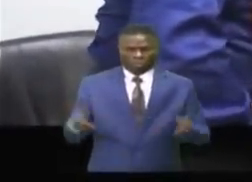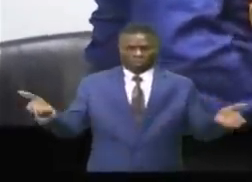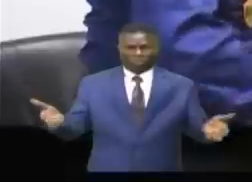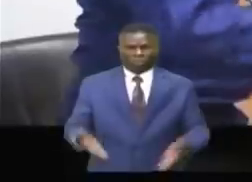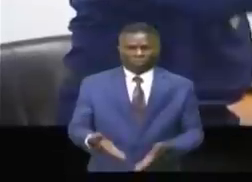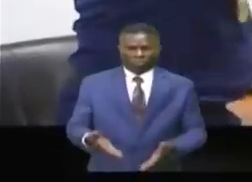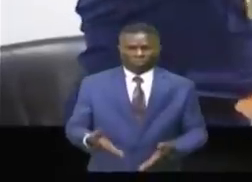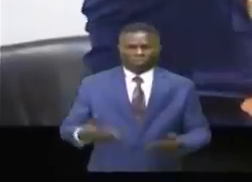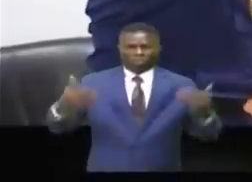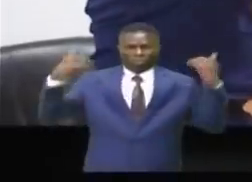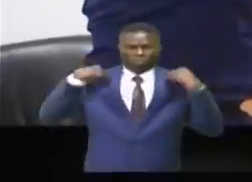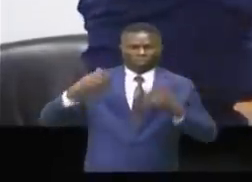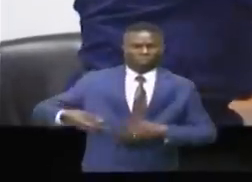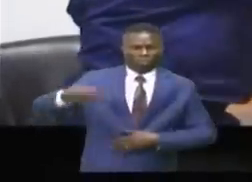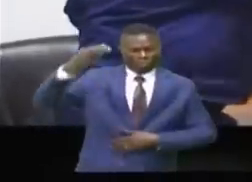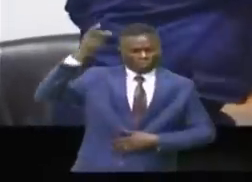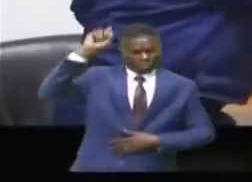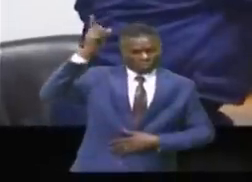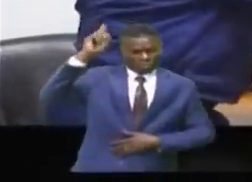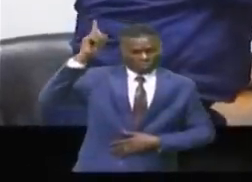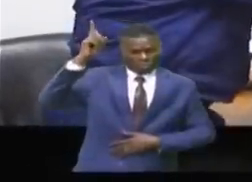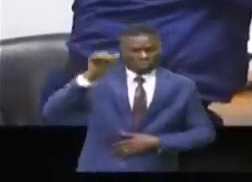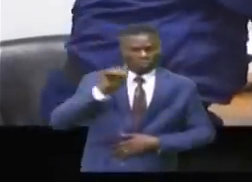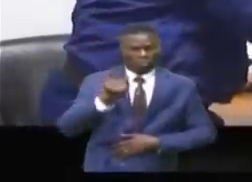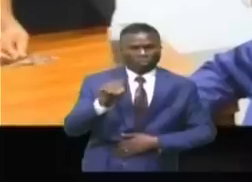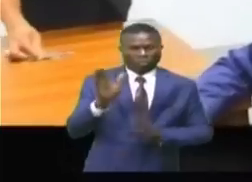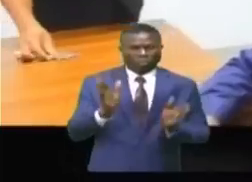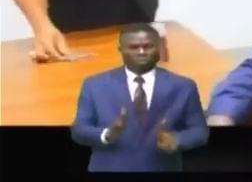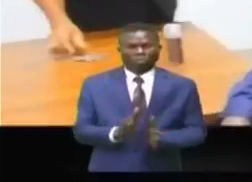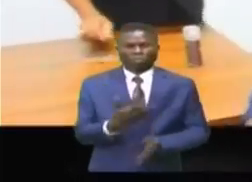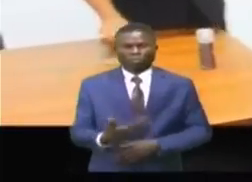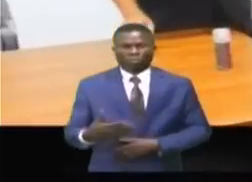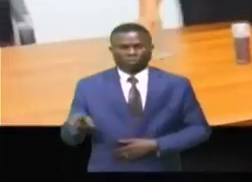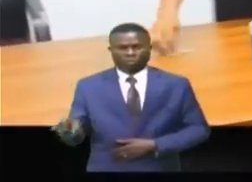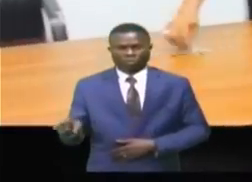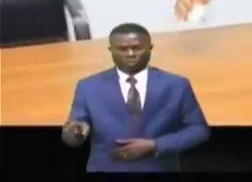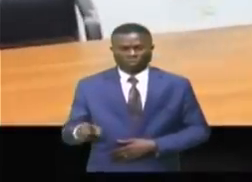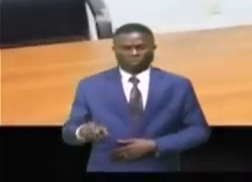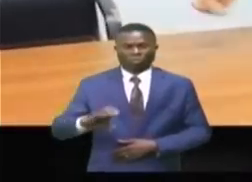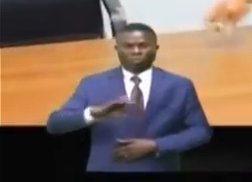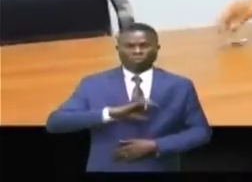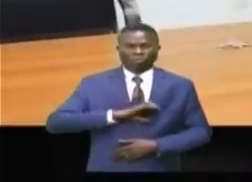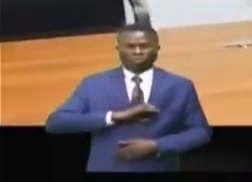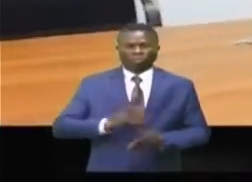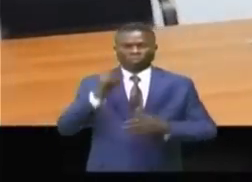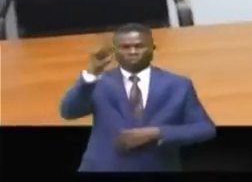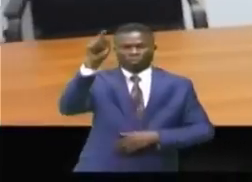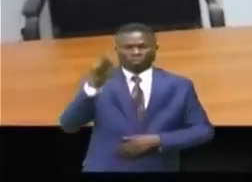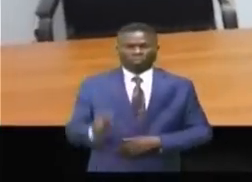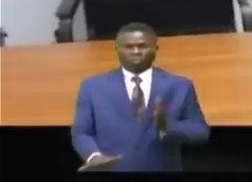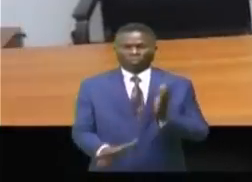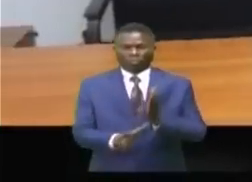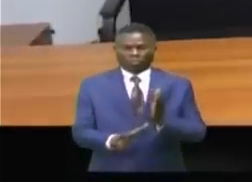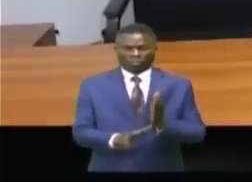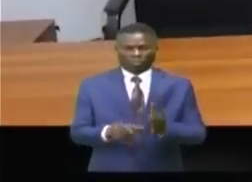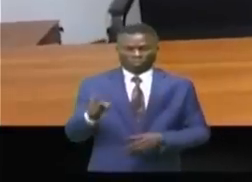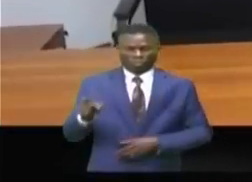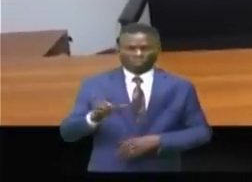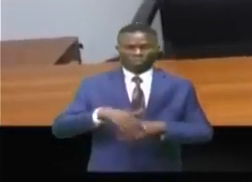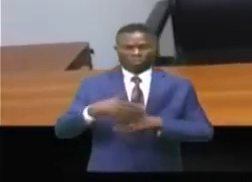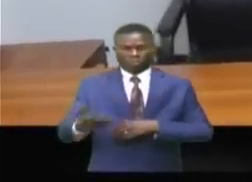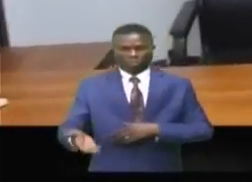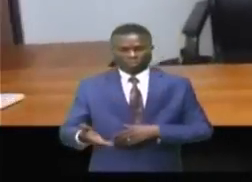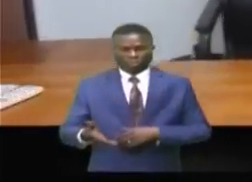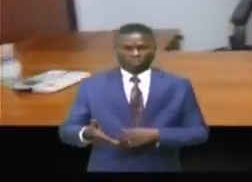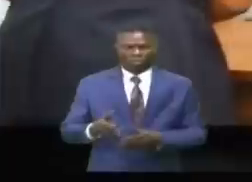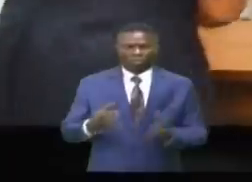de son supérieur hiérarchique, le directeur de la logistique, les commissionnaires divisionnaires adjoints Zomono. Après